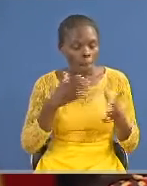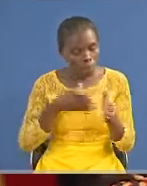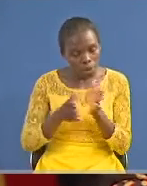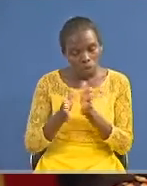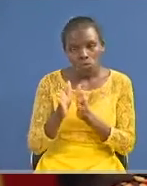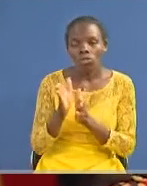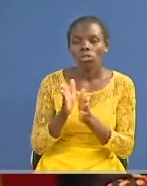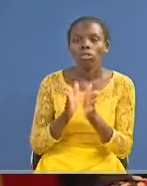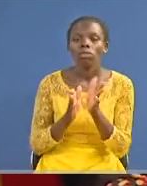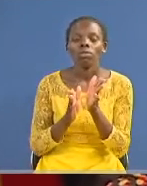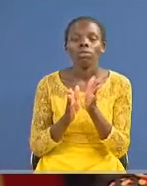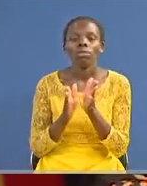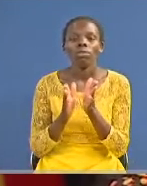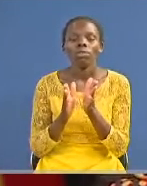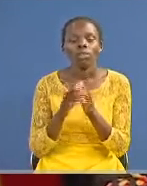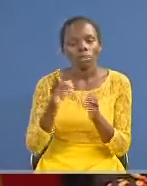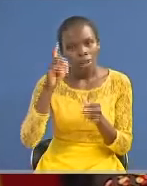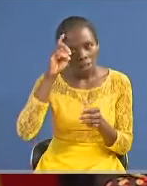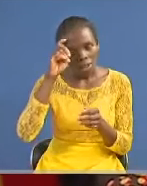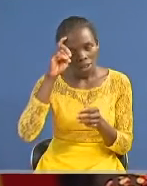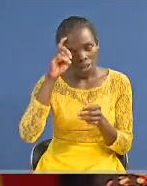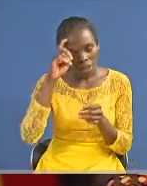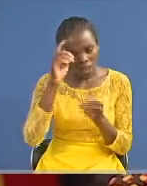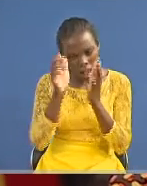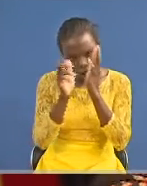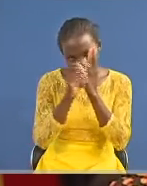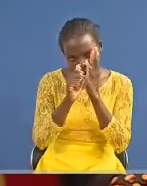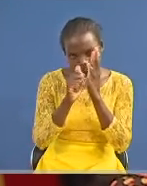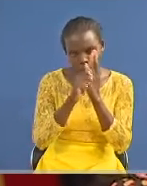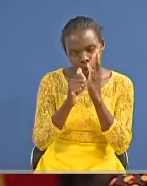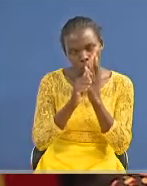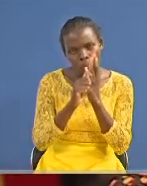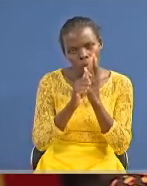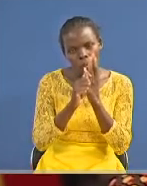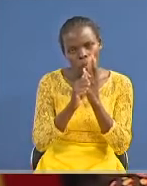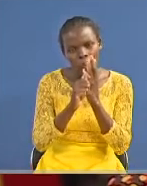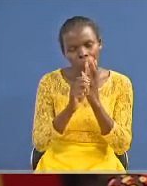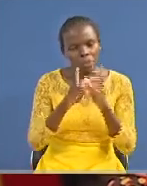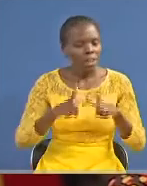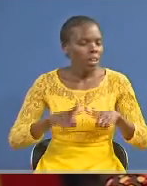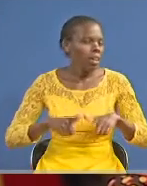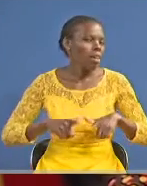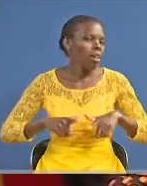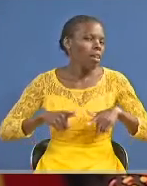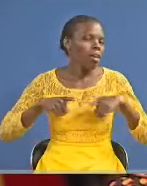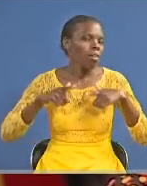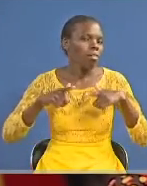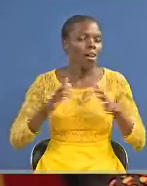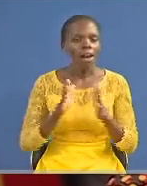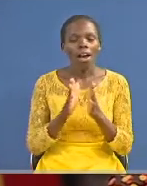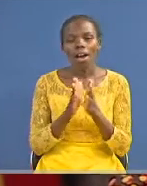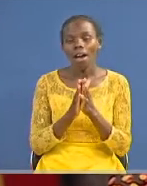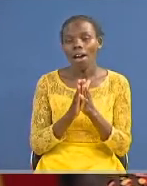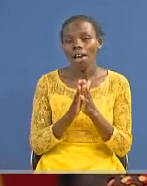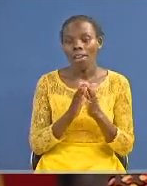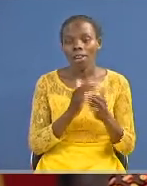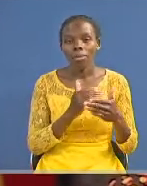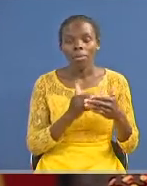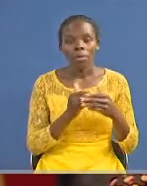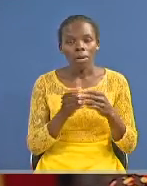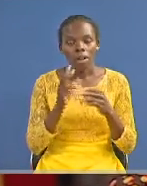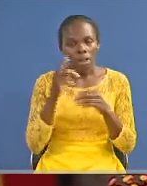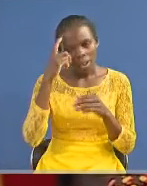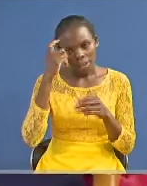opportunity to further their knowledge and expertise, fueling livelihoods and enabling passions